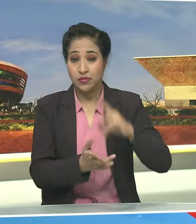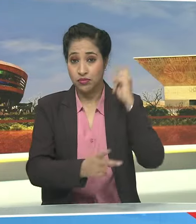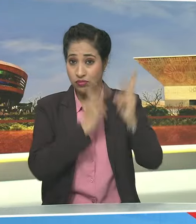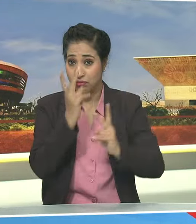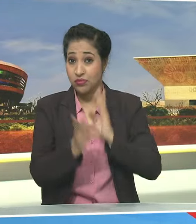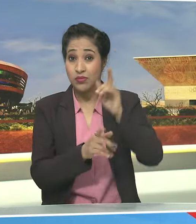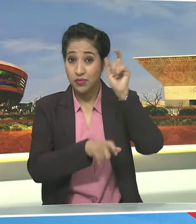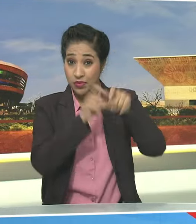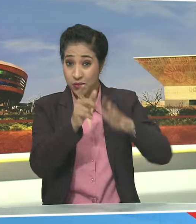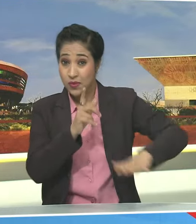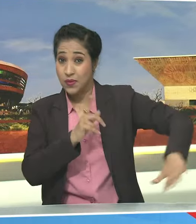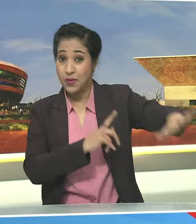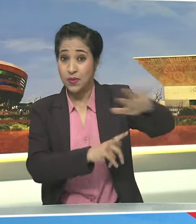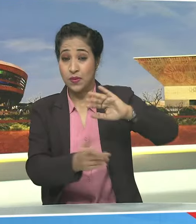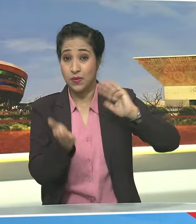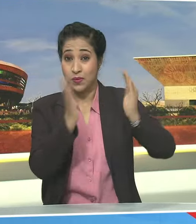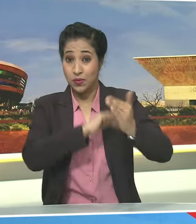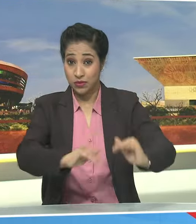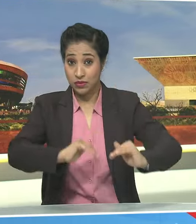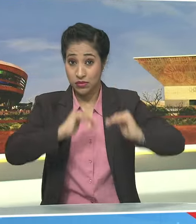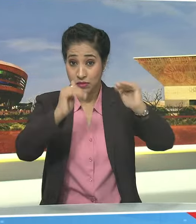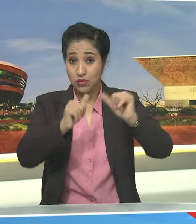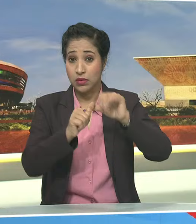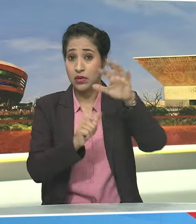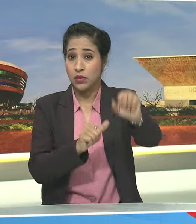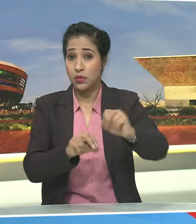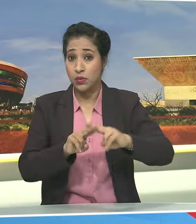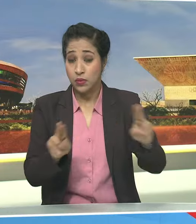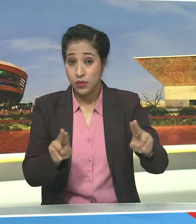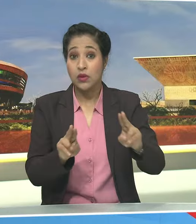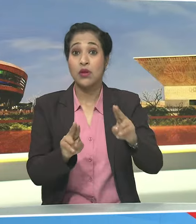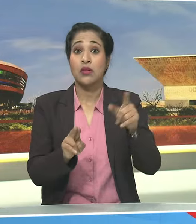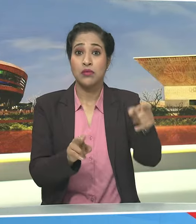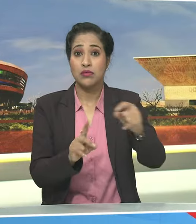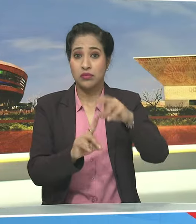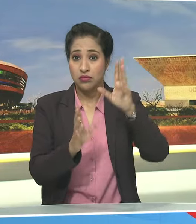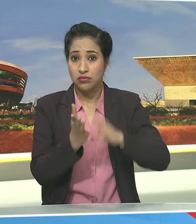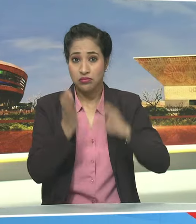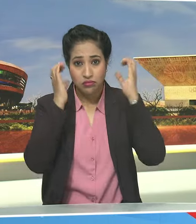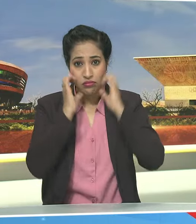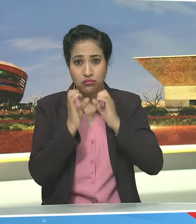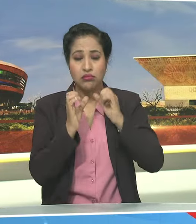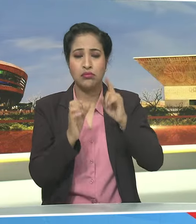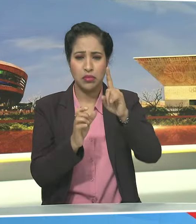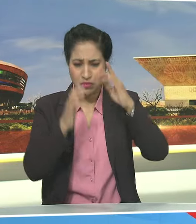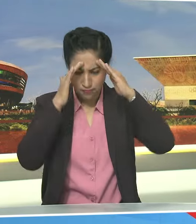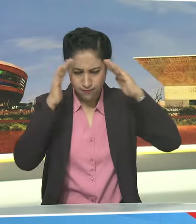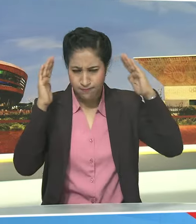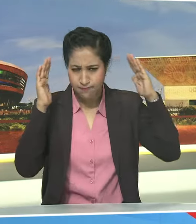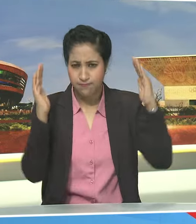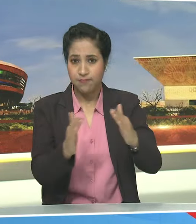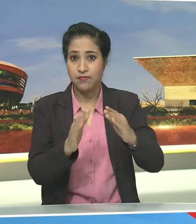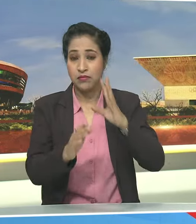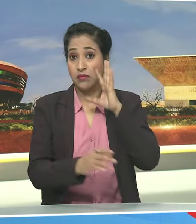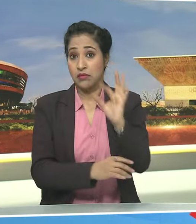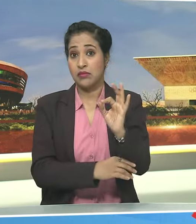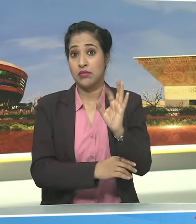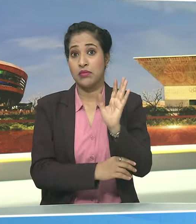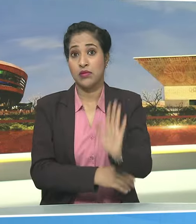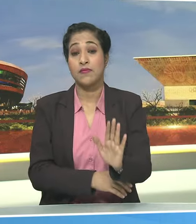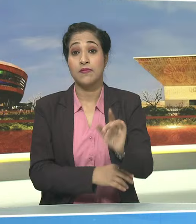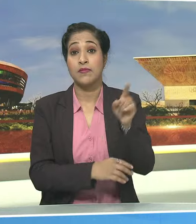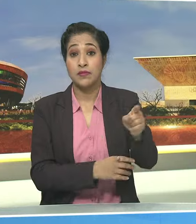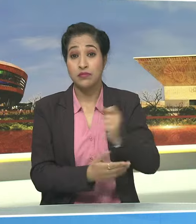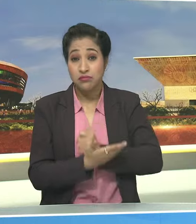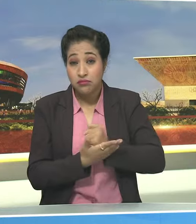यात्रा करने वाले लोगों को विश्व स्तरीय सुविधाएं उपलब्ध कराना प्रधानमंत्री का एक प्रमुख फोकस क्षेत्र रहा